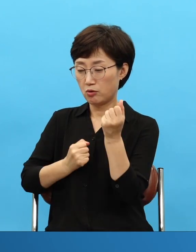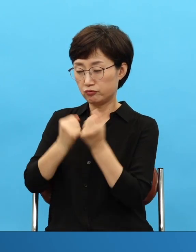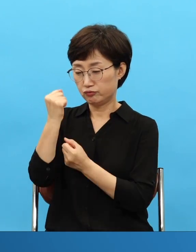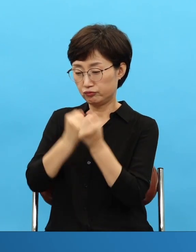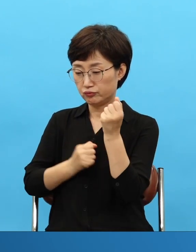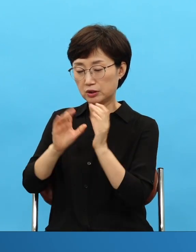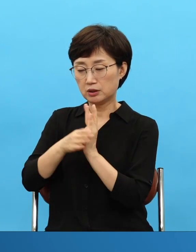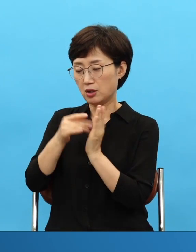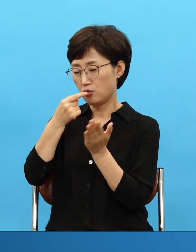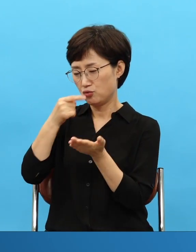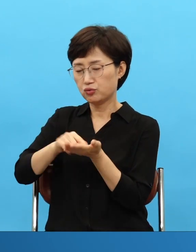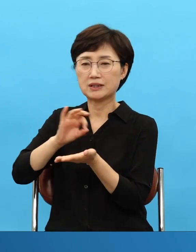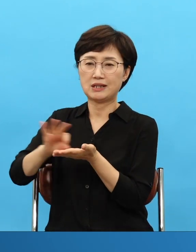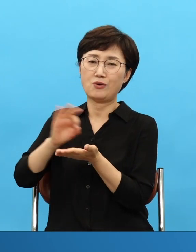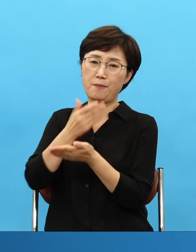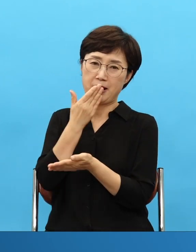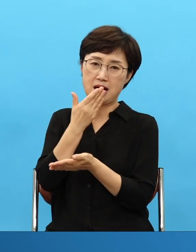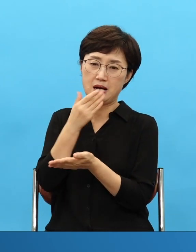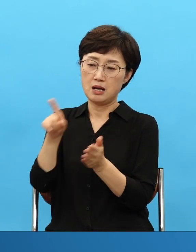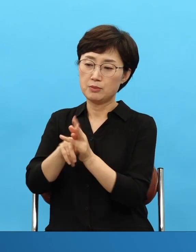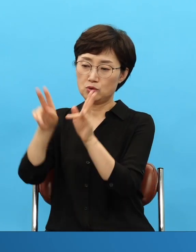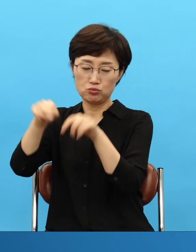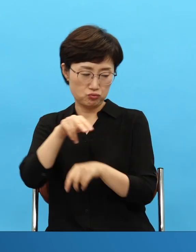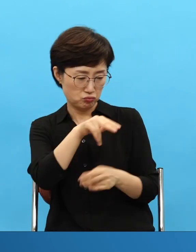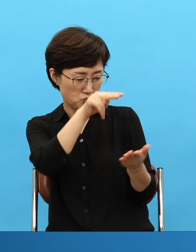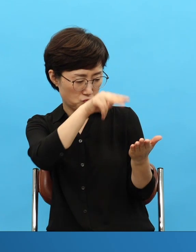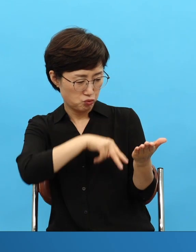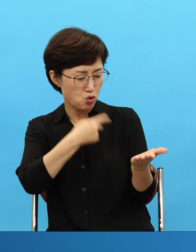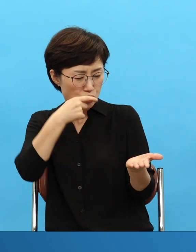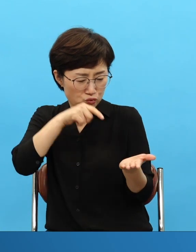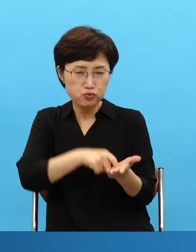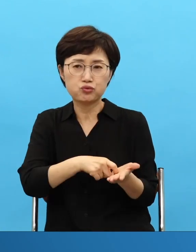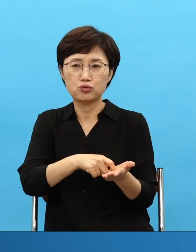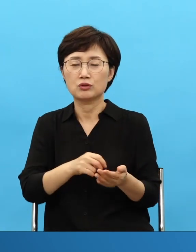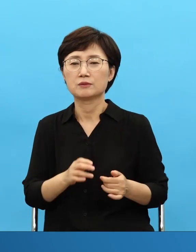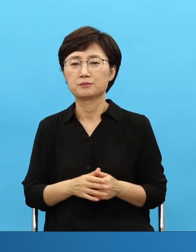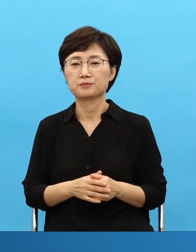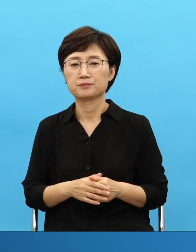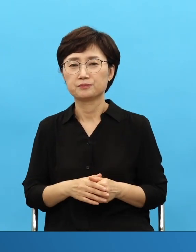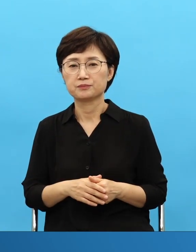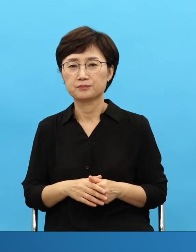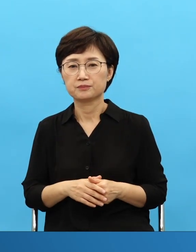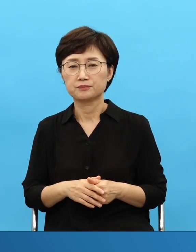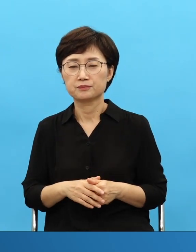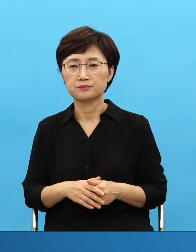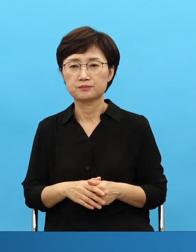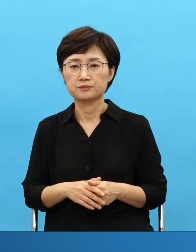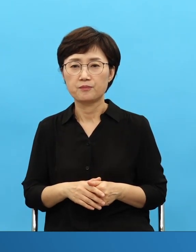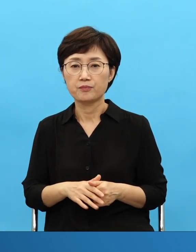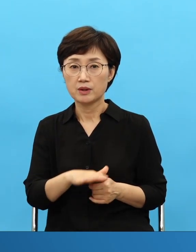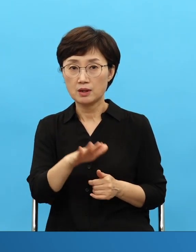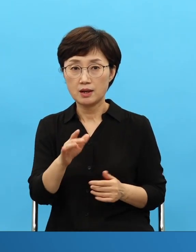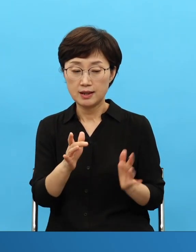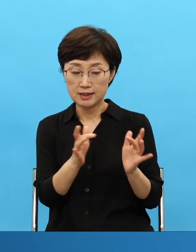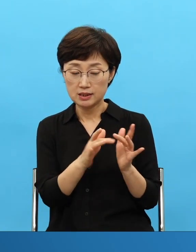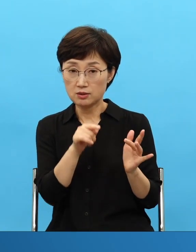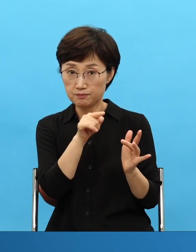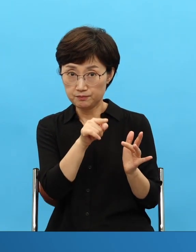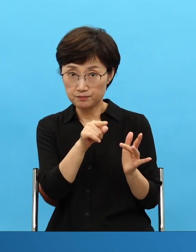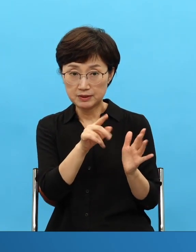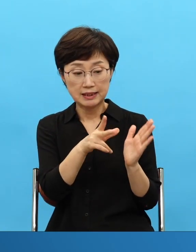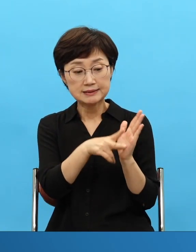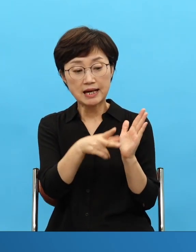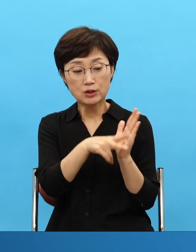때 불신자나 새신자도 이해하기 쉽도록 그림으로 표현되었습니다. 모두 위아.kr 자료